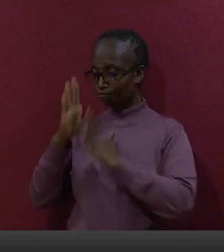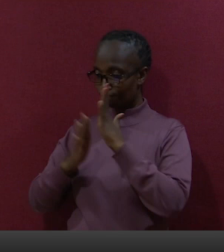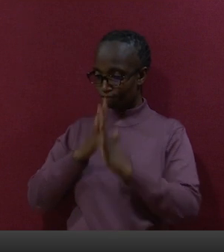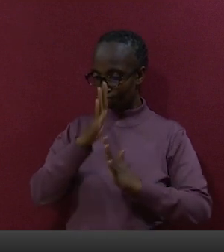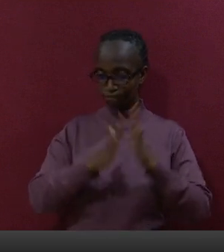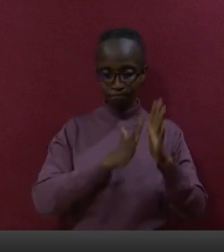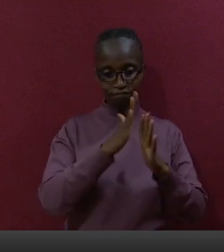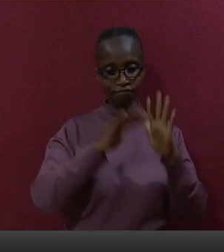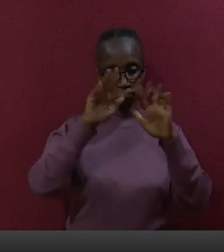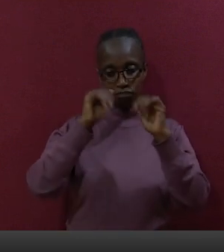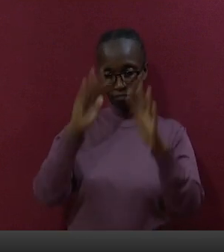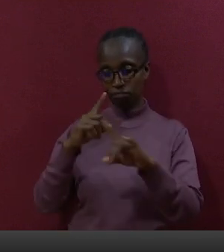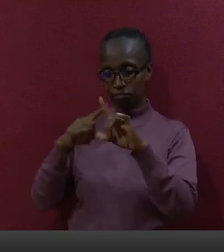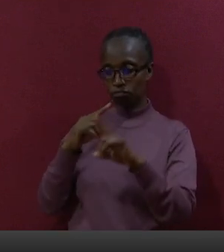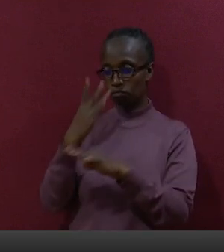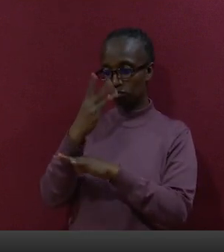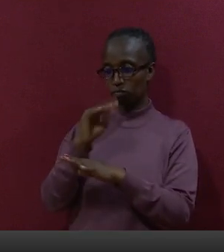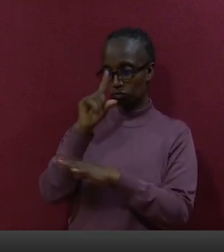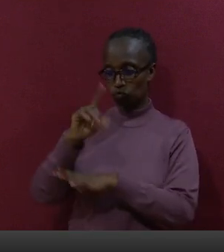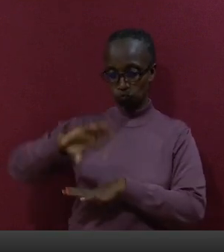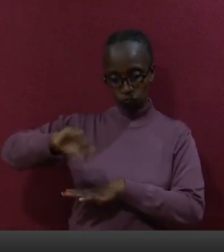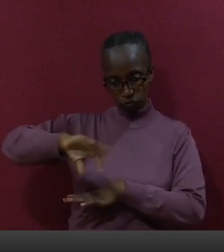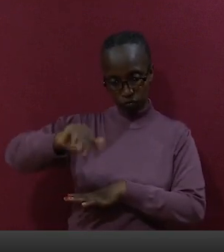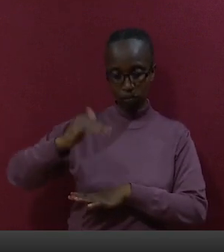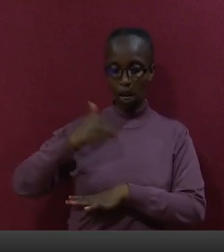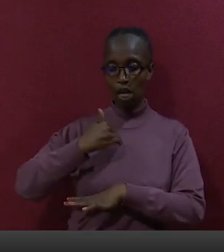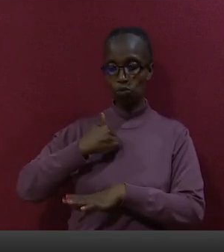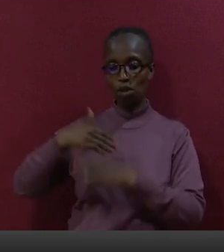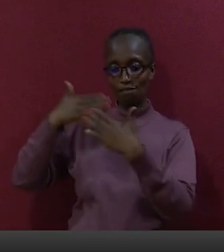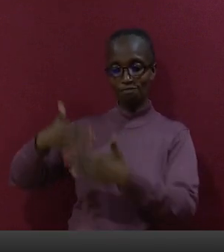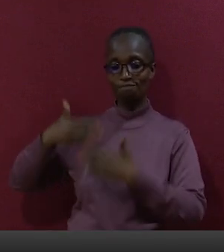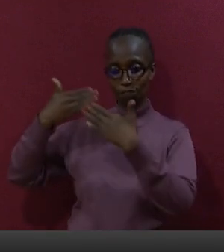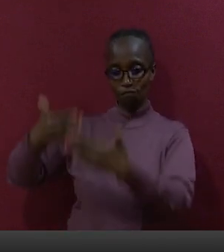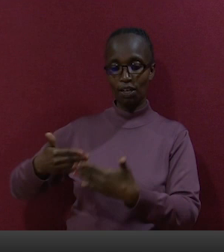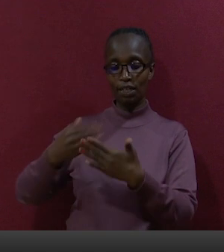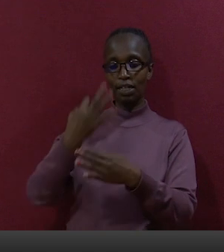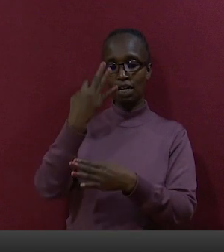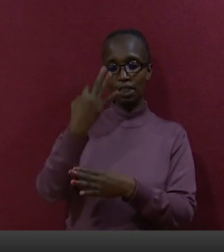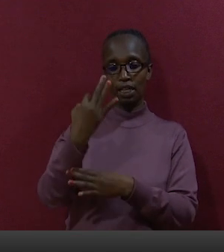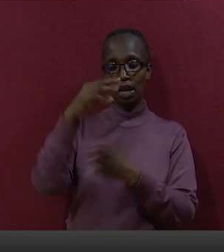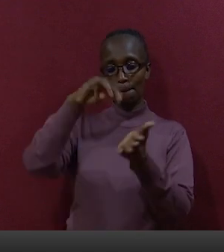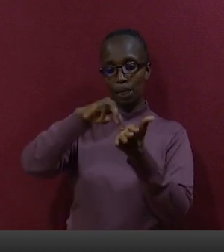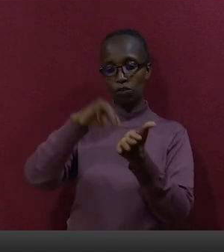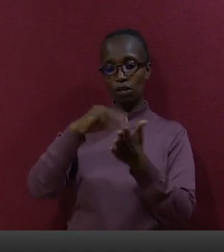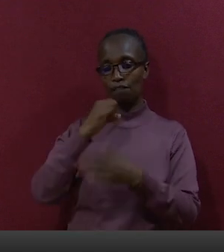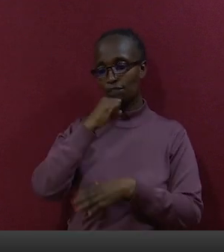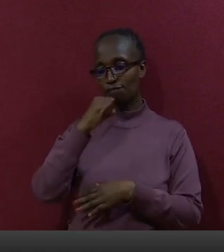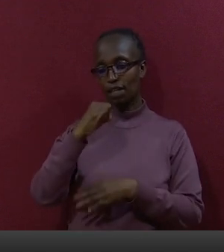year, we have prepared farmers in 41 counties and delivered to